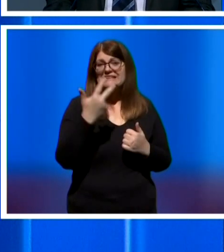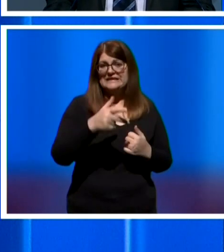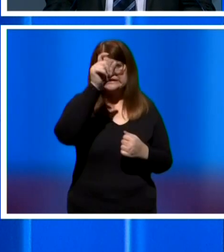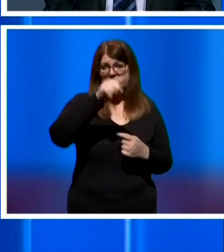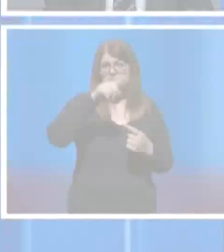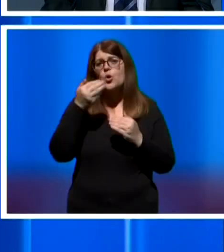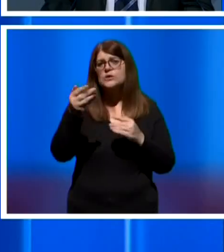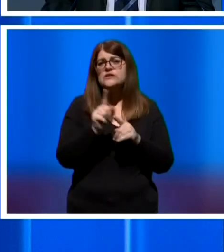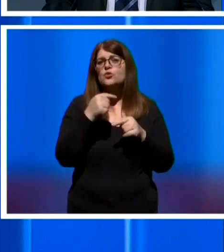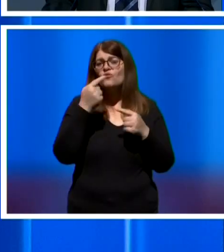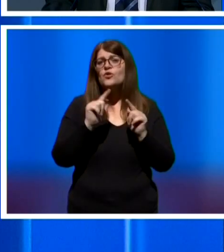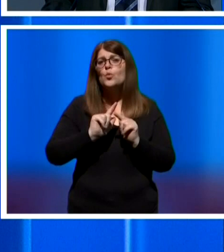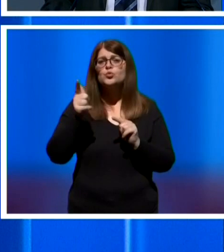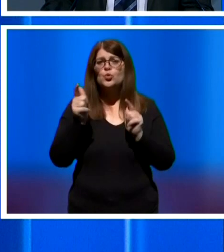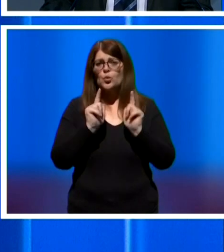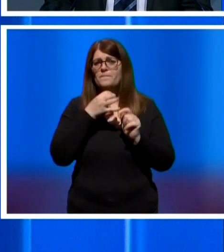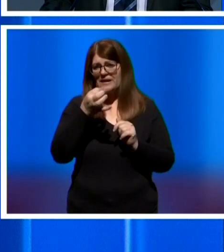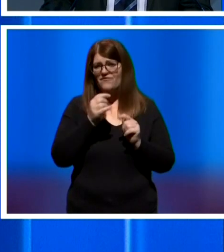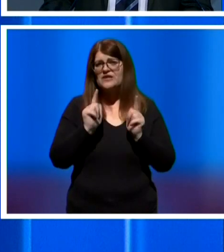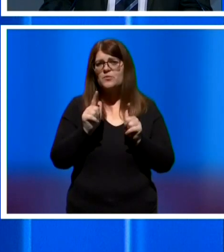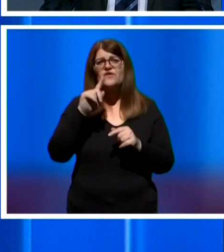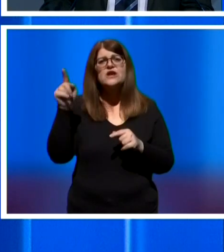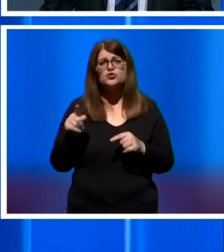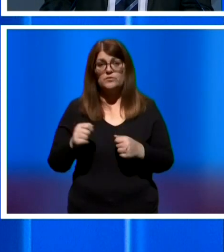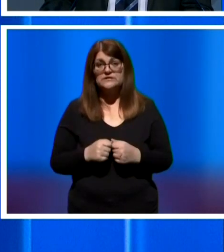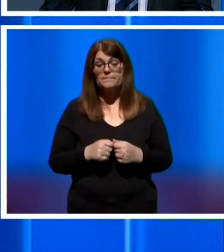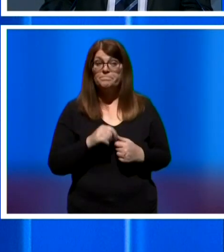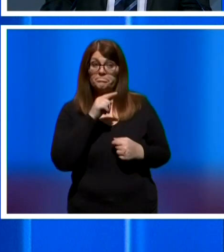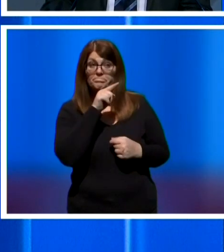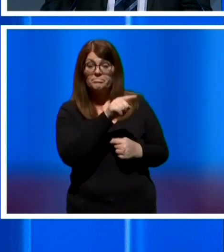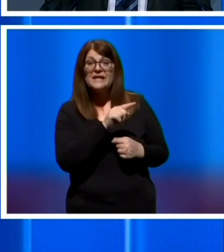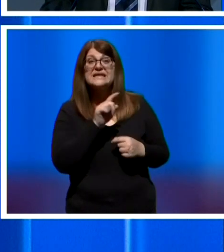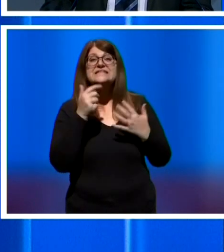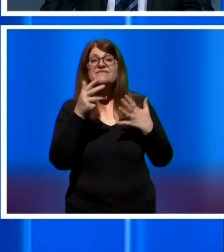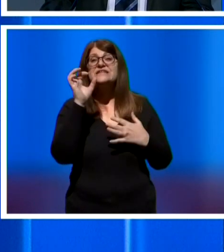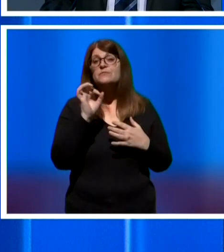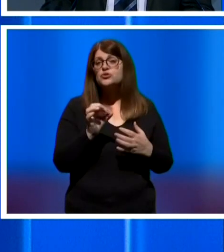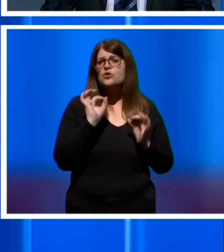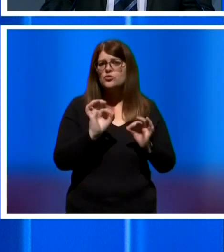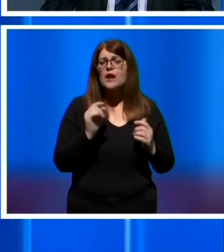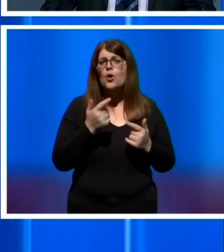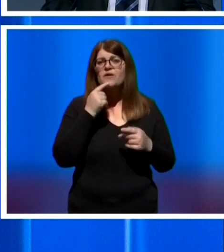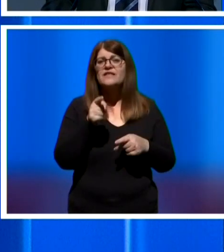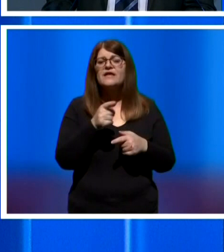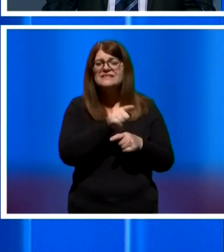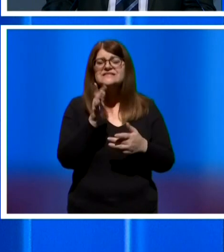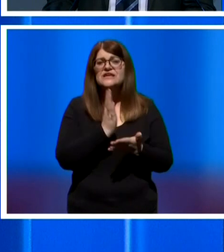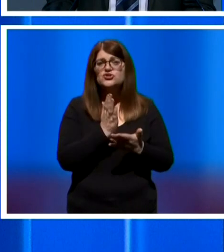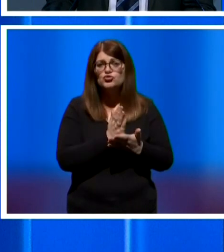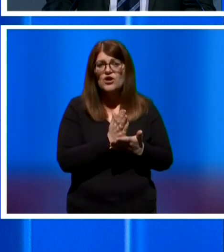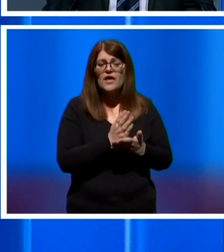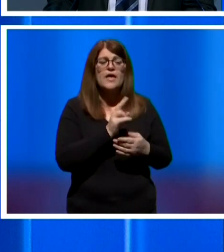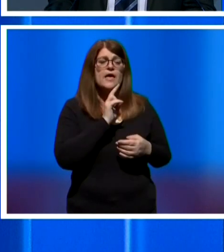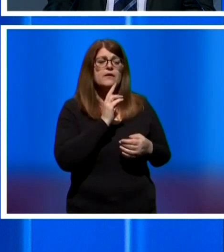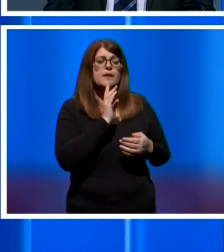Slovenije približno. Torej, mi s 95% gotovostjo smo prepričani, da je prekušenost prebivalstva Slovenije oziroma tisti, ki